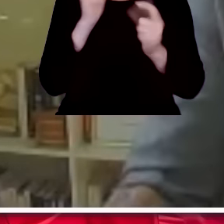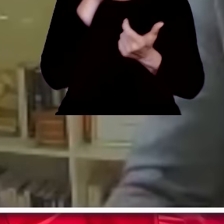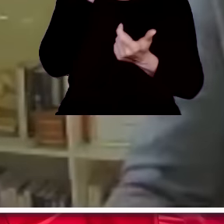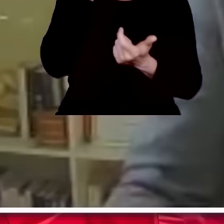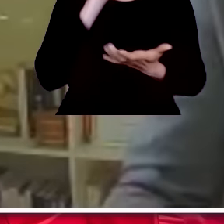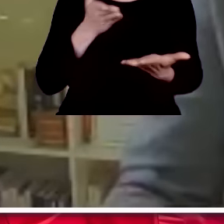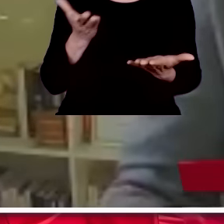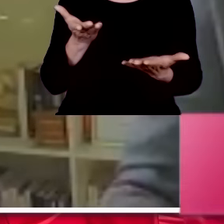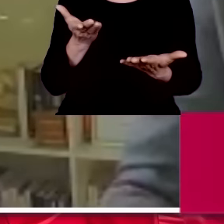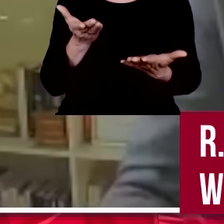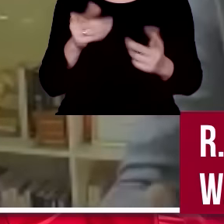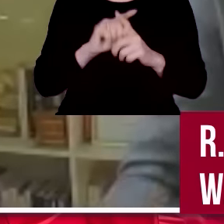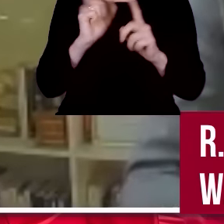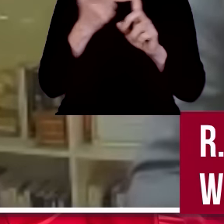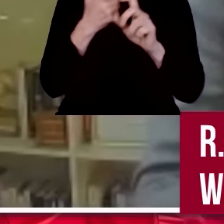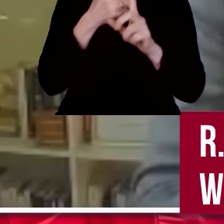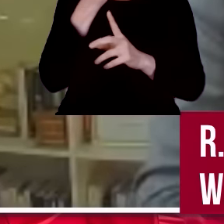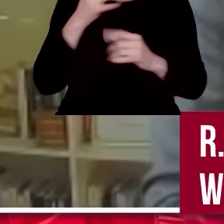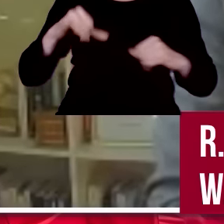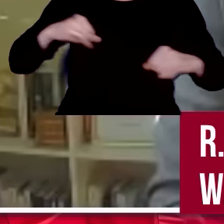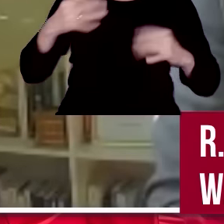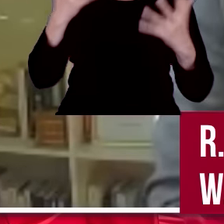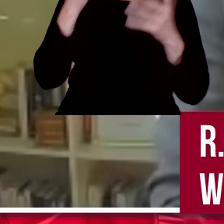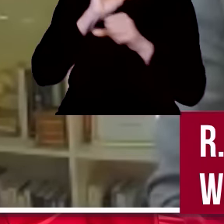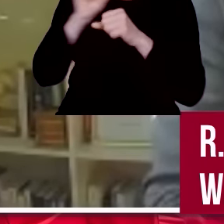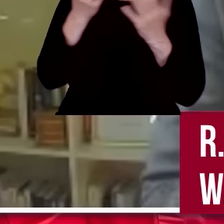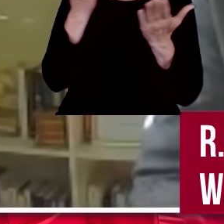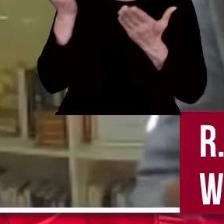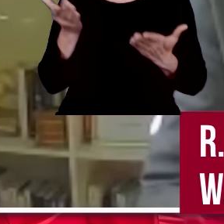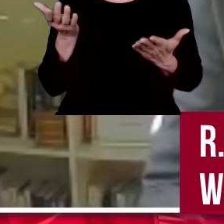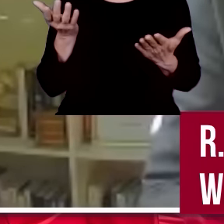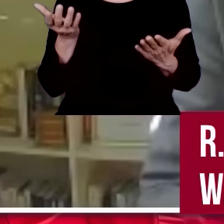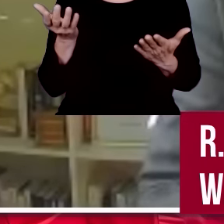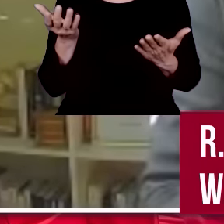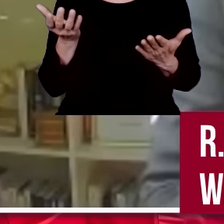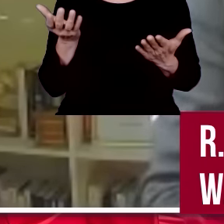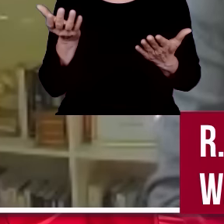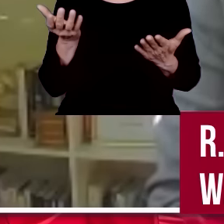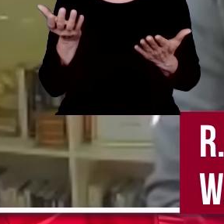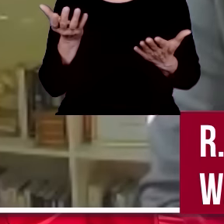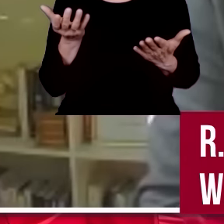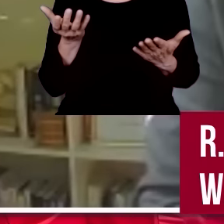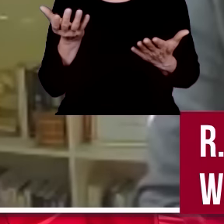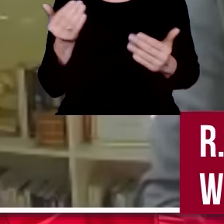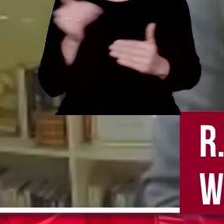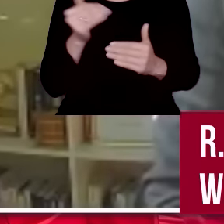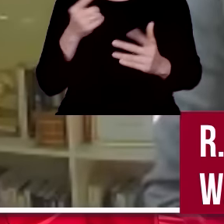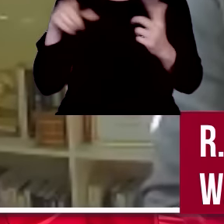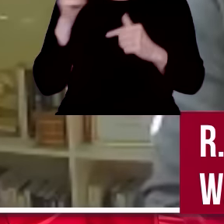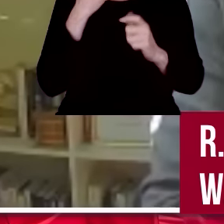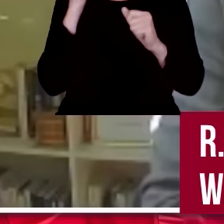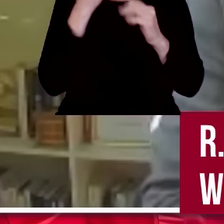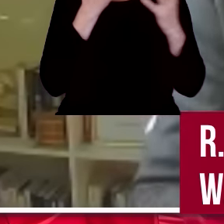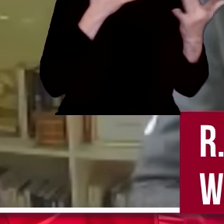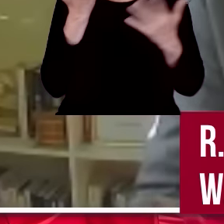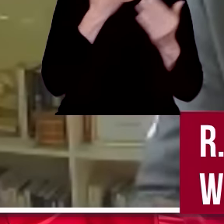i drugie pytanie Gdzie jest władza bo można odnieść wrażenie że że nie ma żadnych pożarów że nie spaliła się największa hala